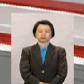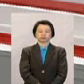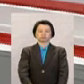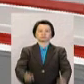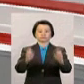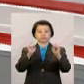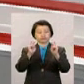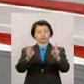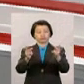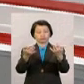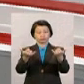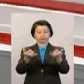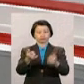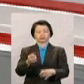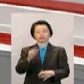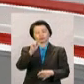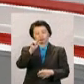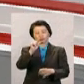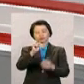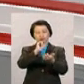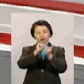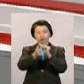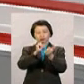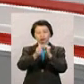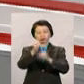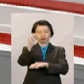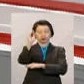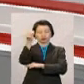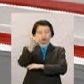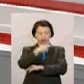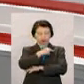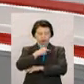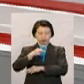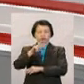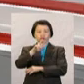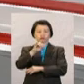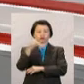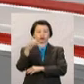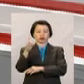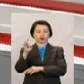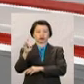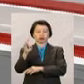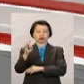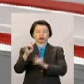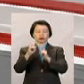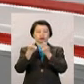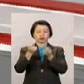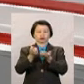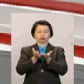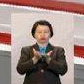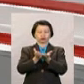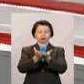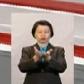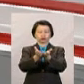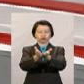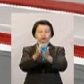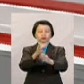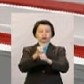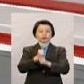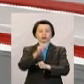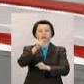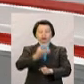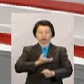Baik, seterusnya sedikit perkembangan Sukan Asia Jakarta Palembang 2018 Indonesia. Skuad pelayaran negara menyumbang